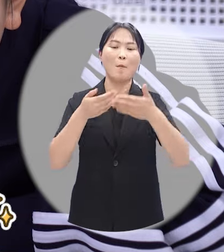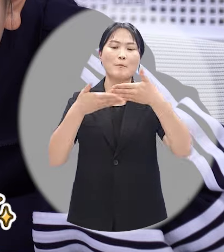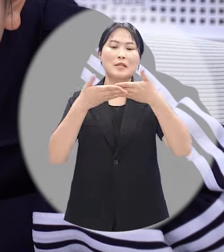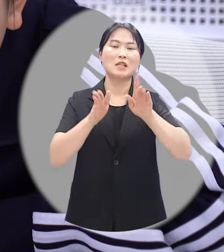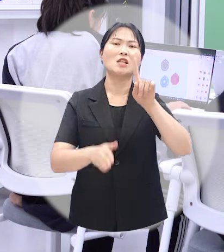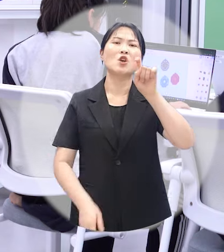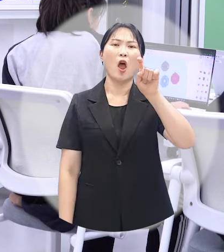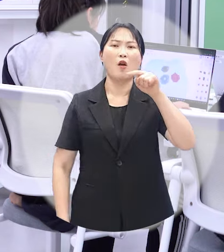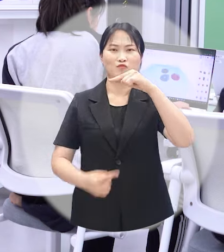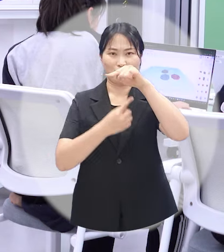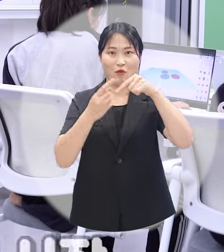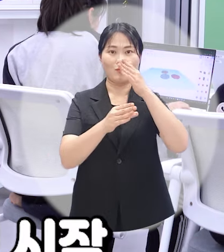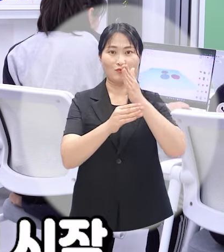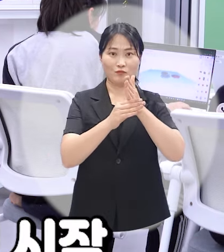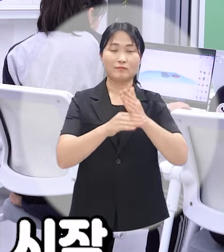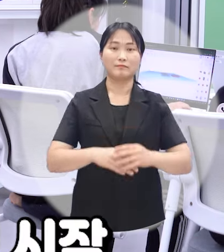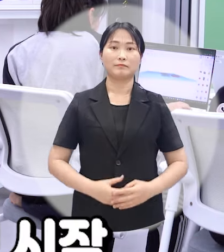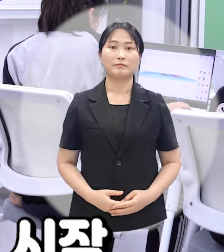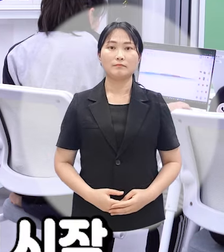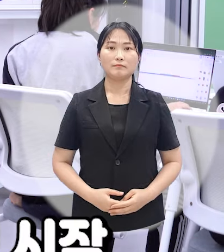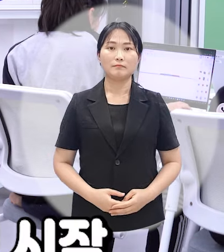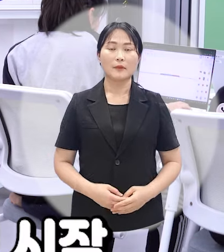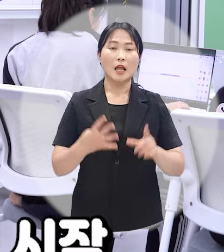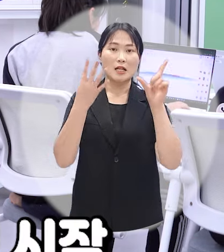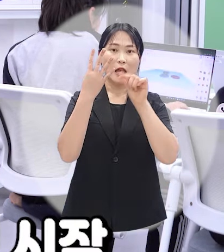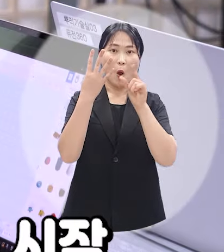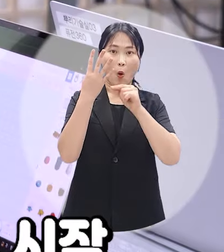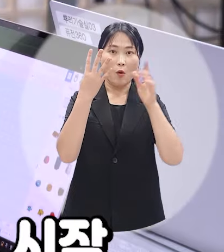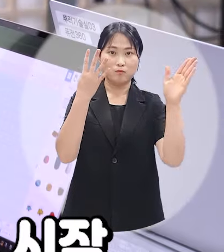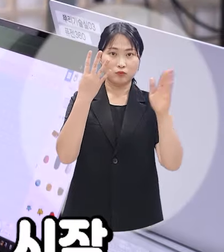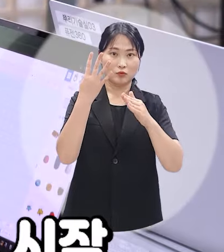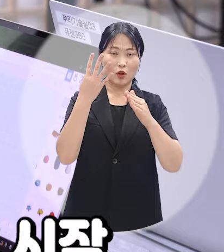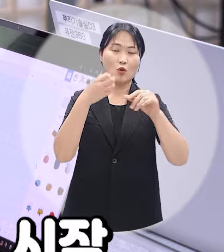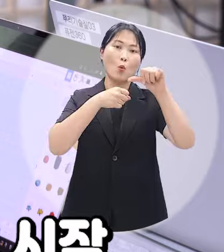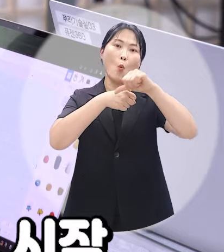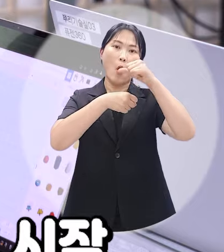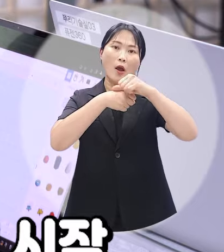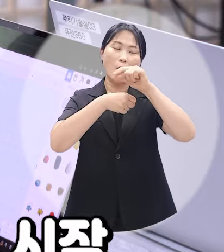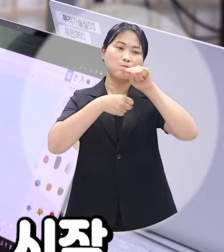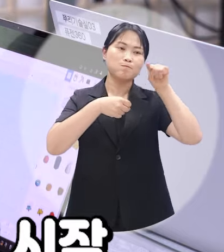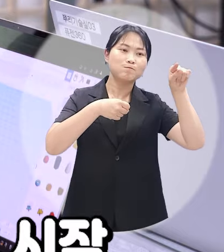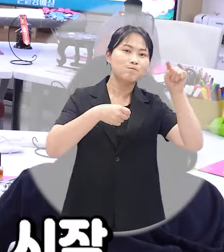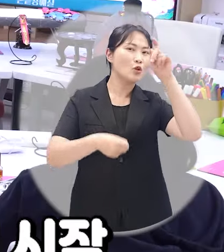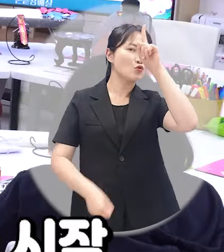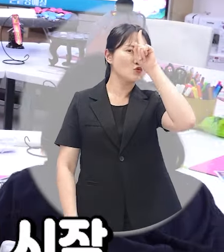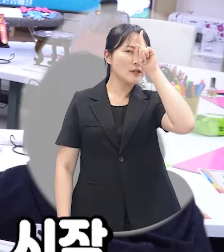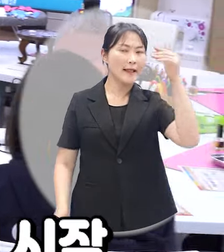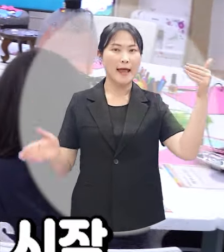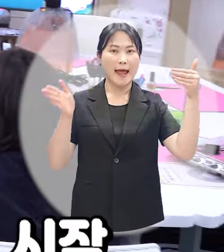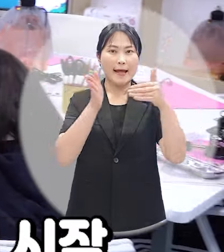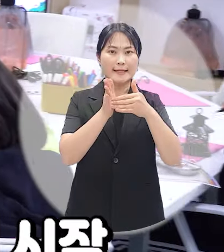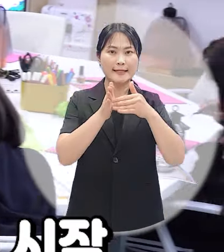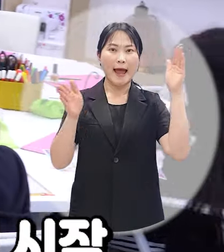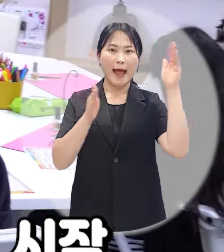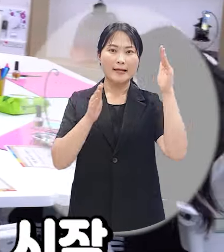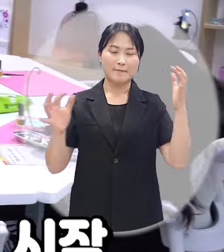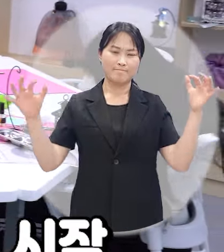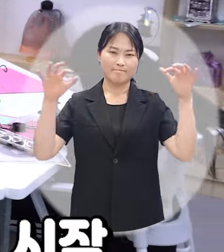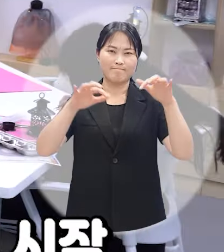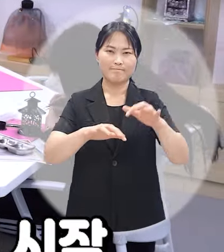있습니다. 4월부터는 관내 초등학교 5학년부터 중학교 1학년 학생들을 대상으로 찾아오는